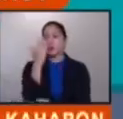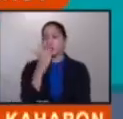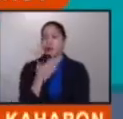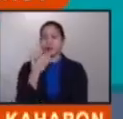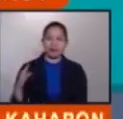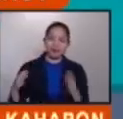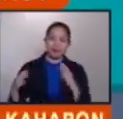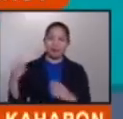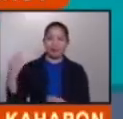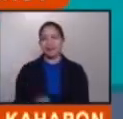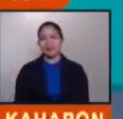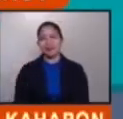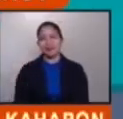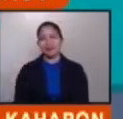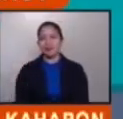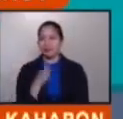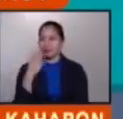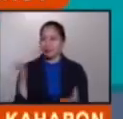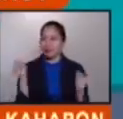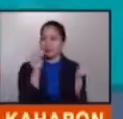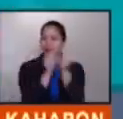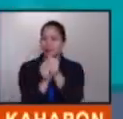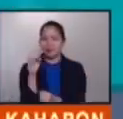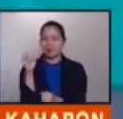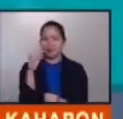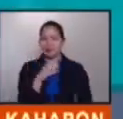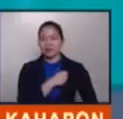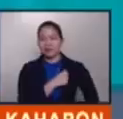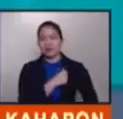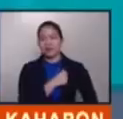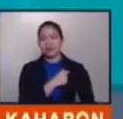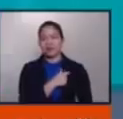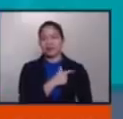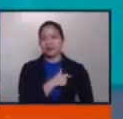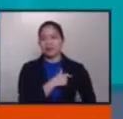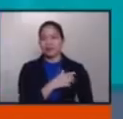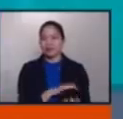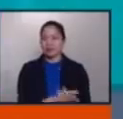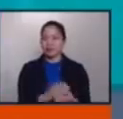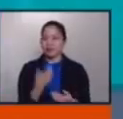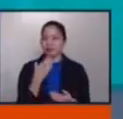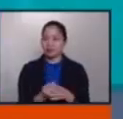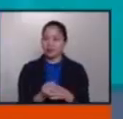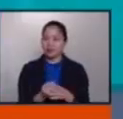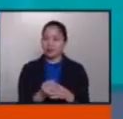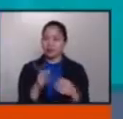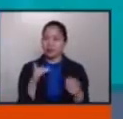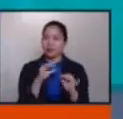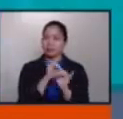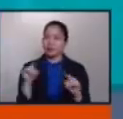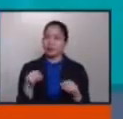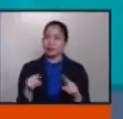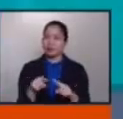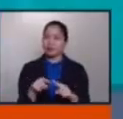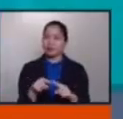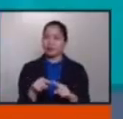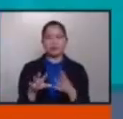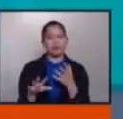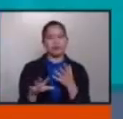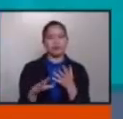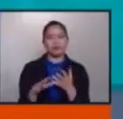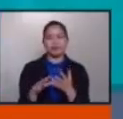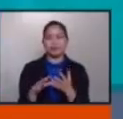good noon. Sir, sasamahan po namin itong mga SG, nandito sa aming studio ngayon, pero lumuha sila all the way from Ormoc. Sila po ay mga